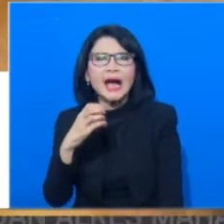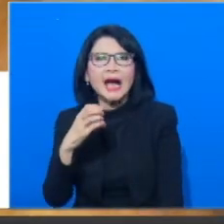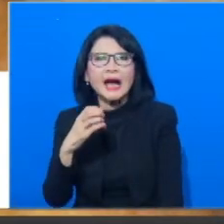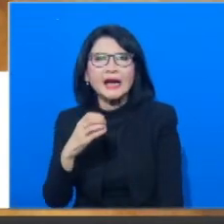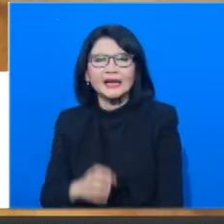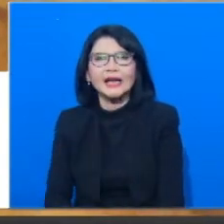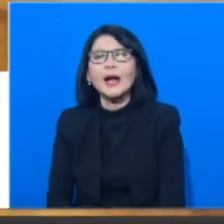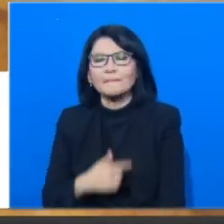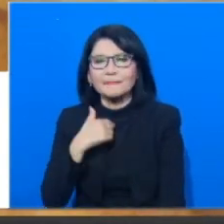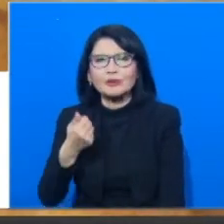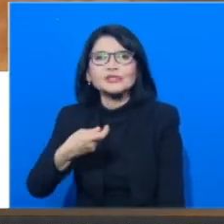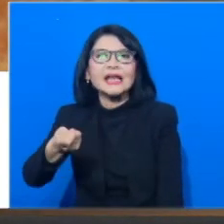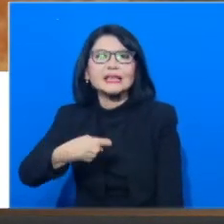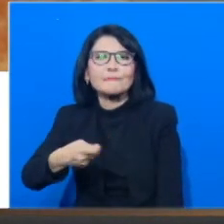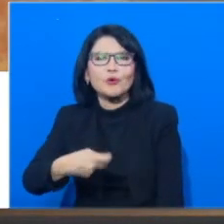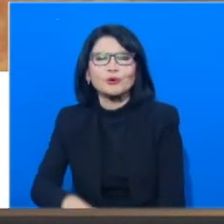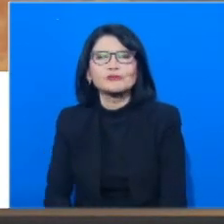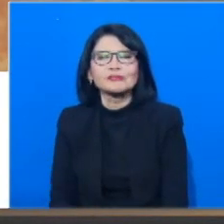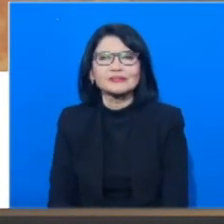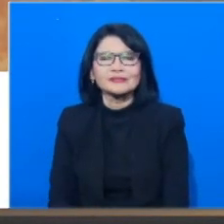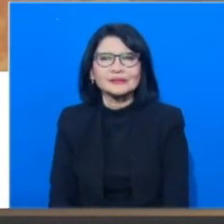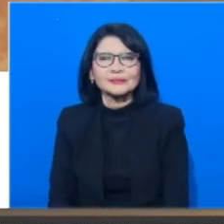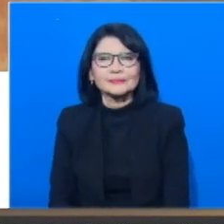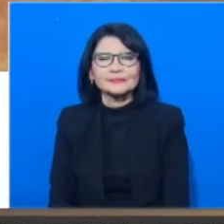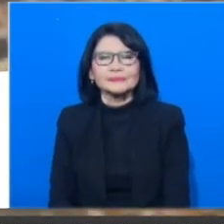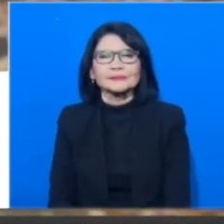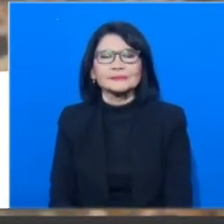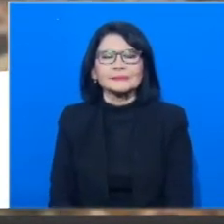non-gluten dari tepung terigu. Zayul Haq, Rusman Rusmana, Bandung, Jawa Barat.